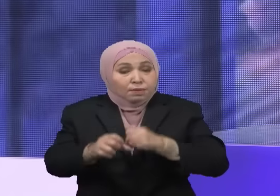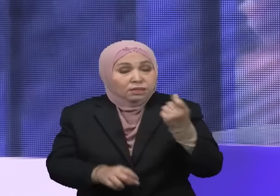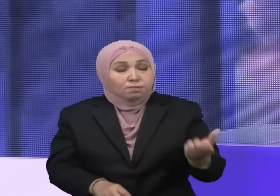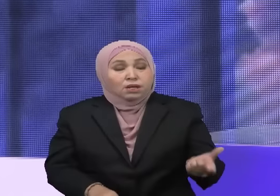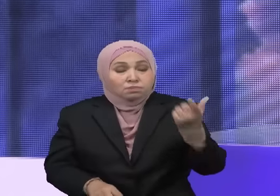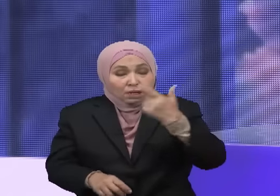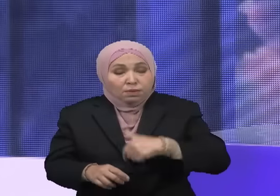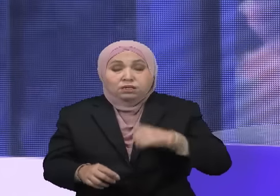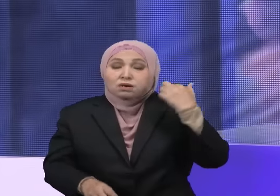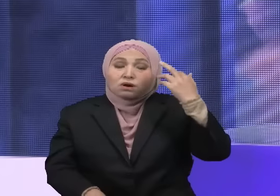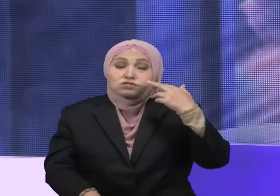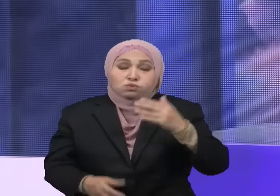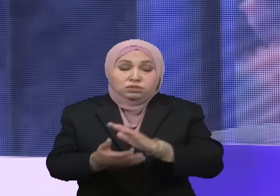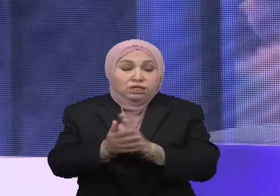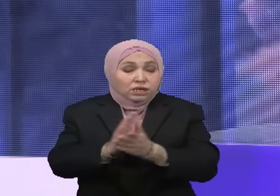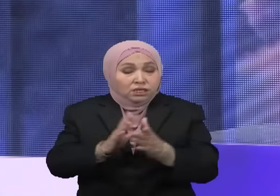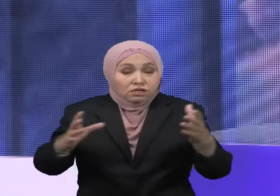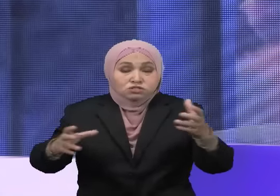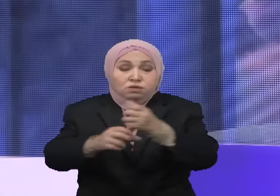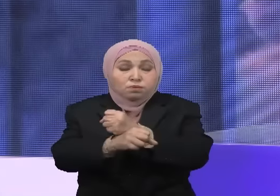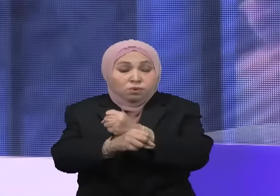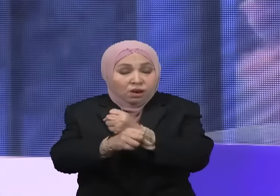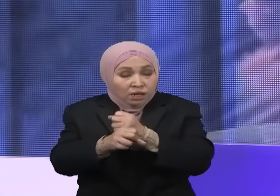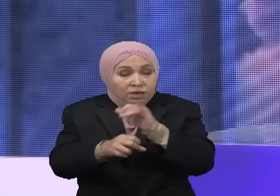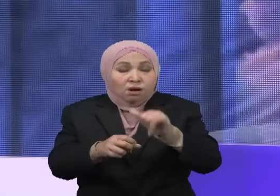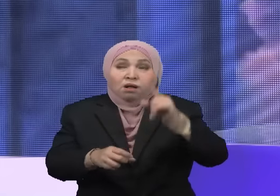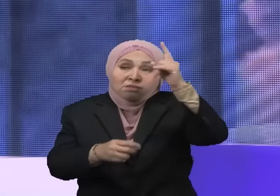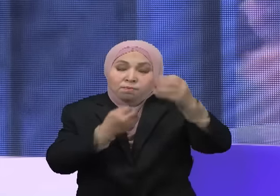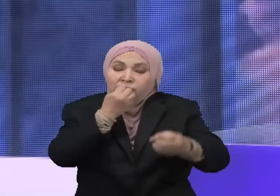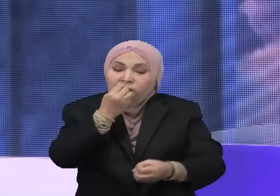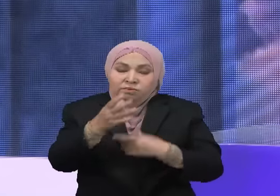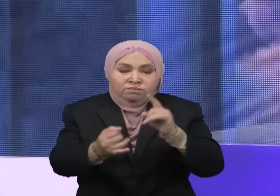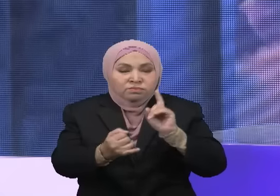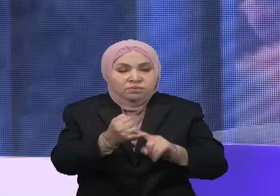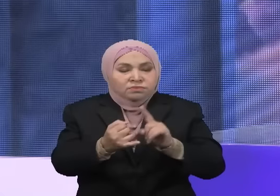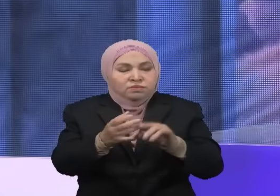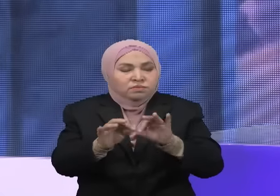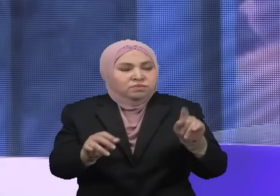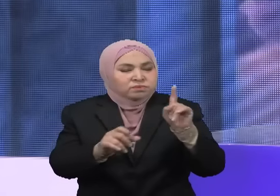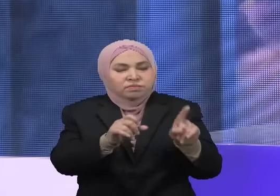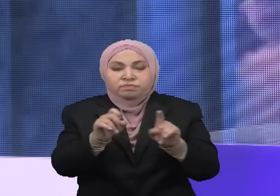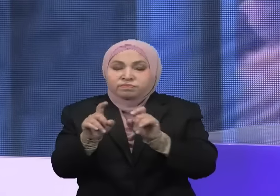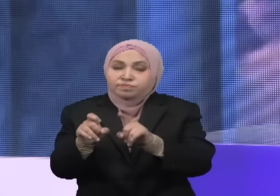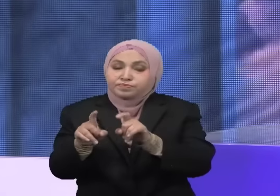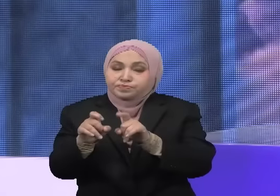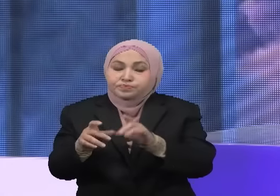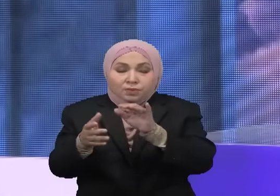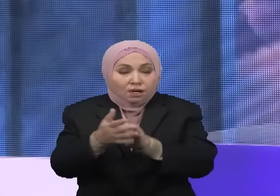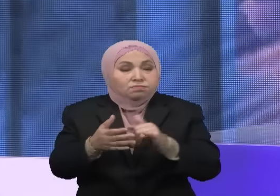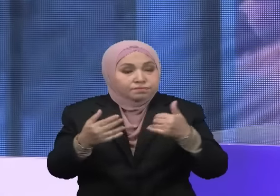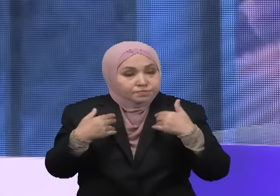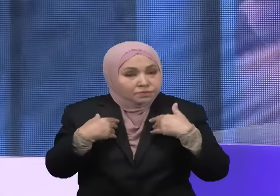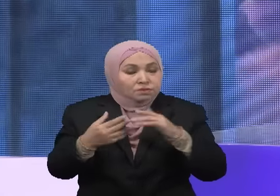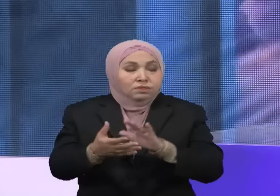mencabar kepada Rasul. Maka kesimpulan pendek yang Allah beritahu di hujung ayat 111, walakinna